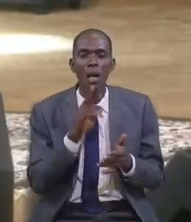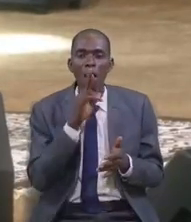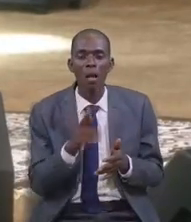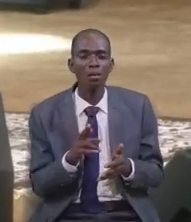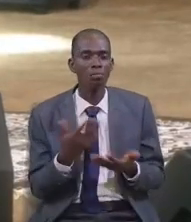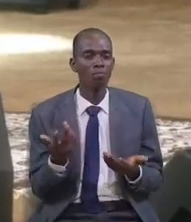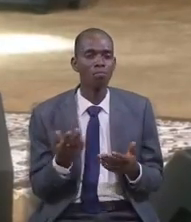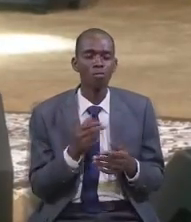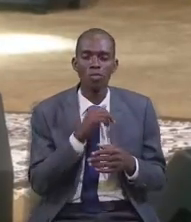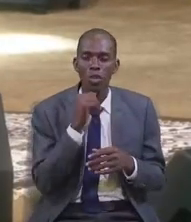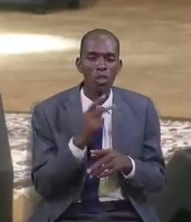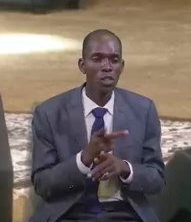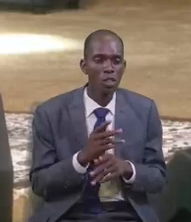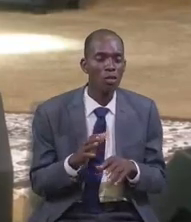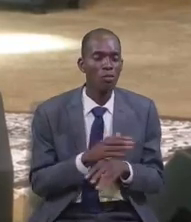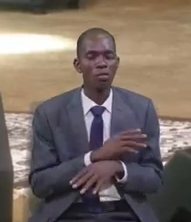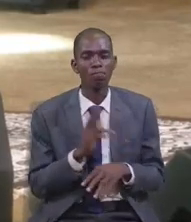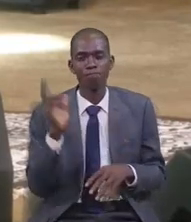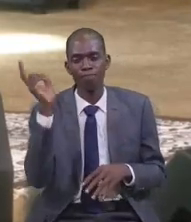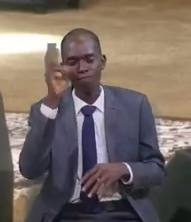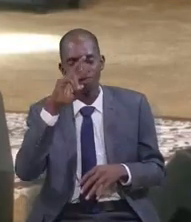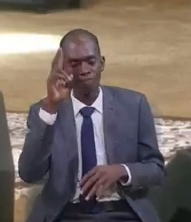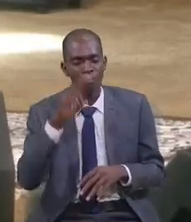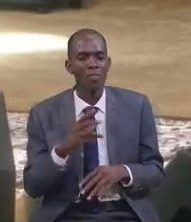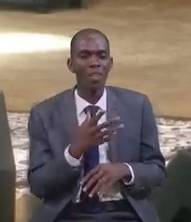ignorer ceci.